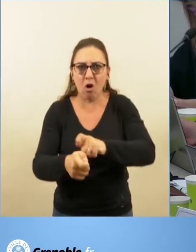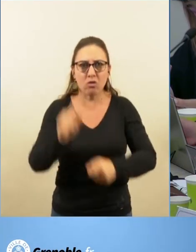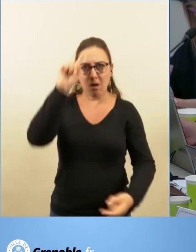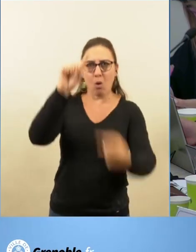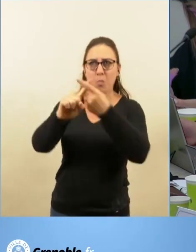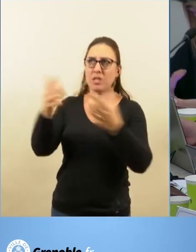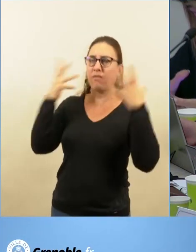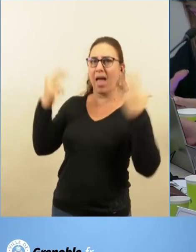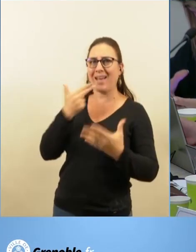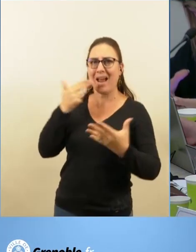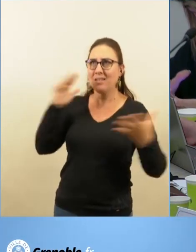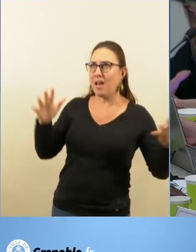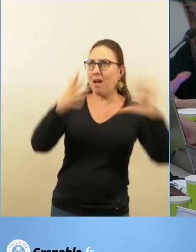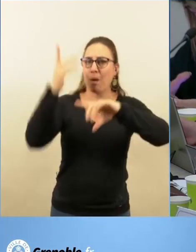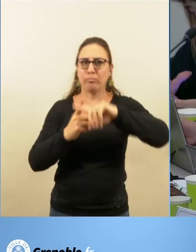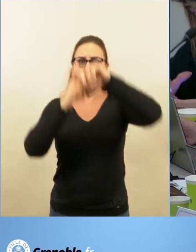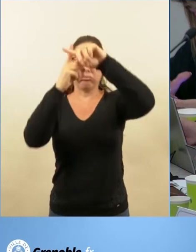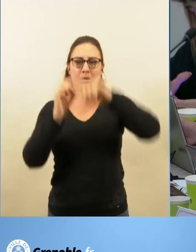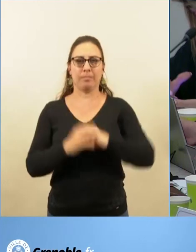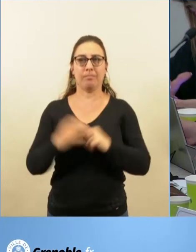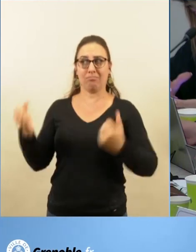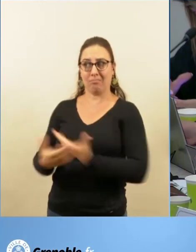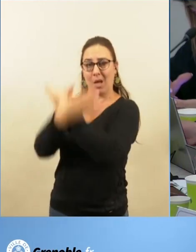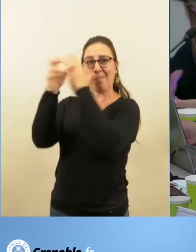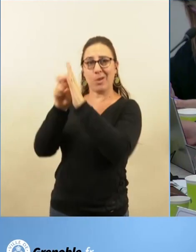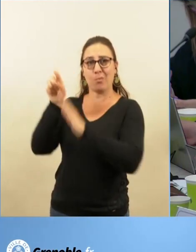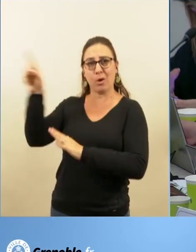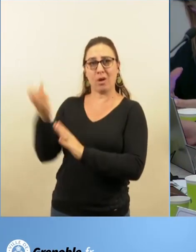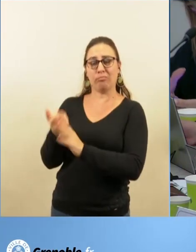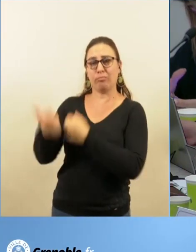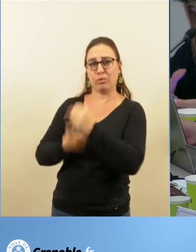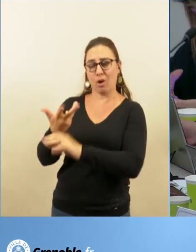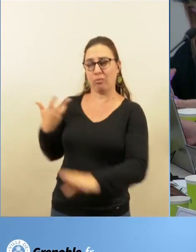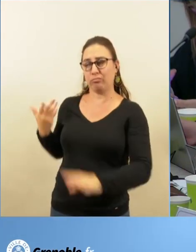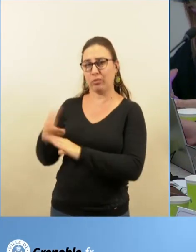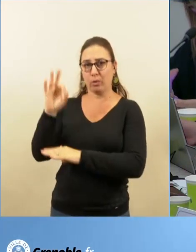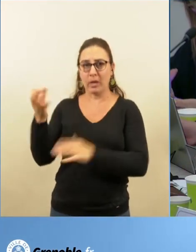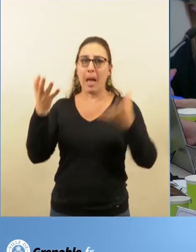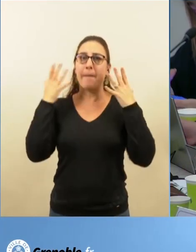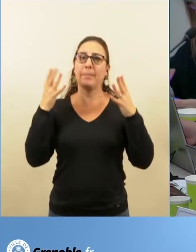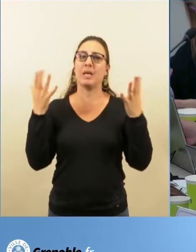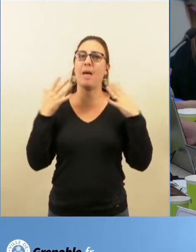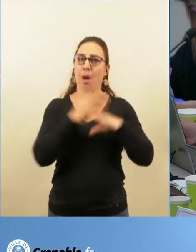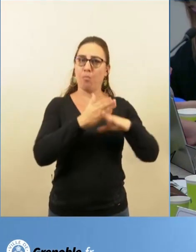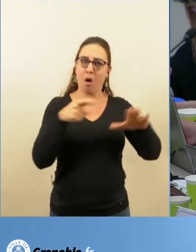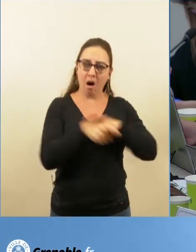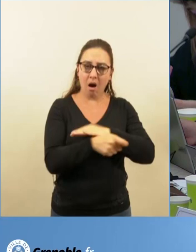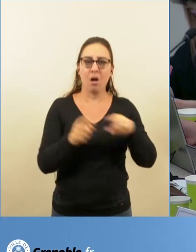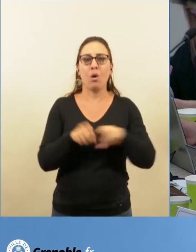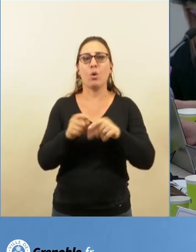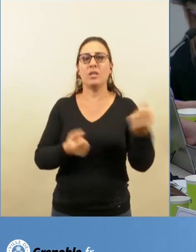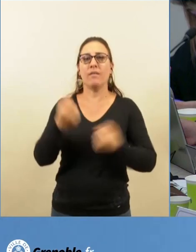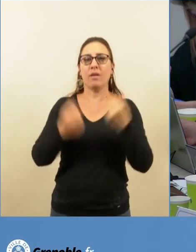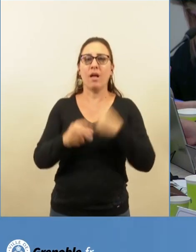l'air c'est ce que fait la métropole de Grenoble depuis plusieurs années avec la primaire bois la zone affaiblissement véhicule